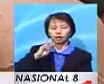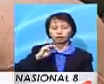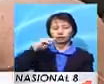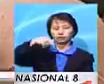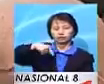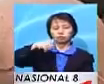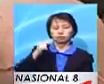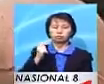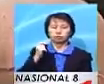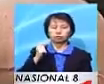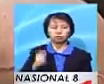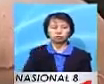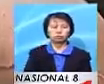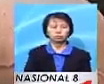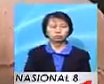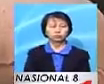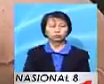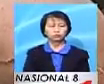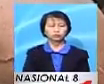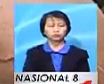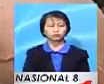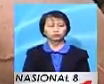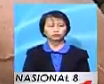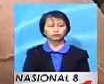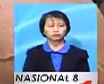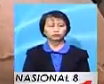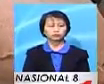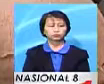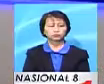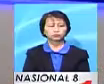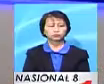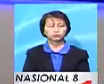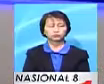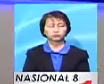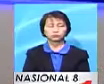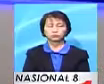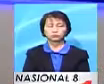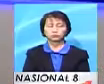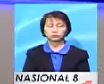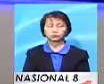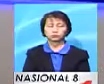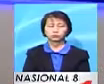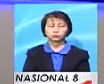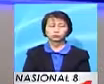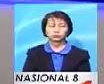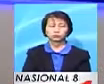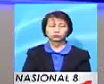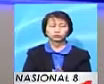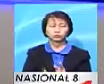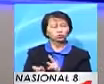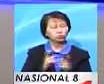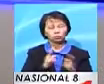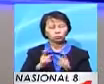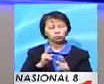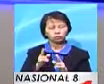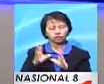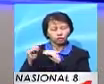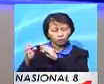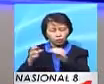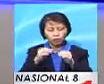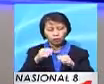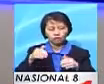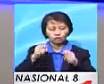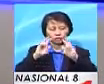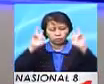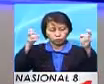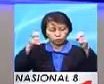pertanyaan Menteri MQT. Baik, usah polemikkan isu persempadanan